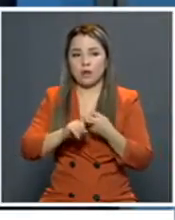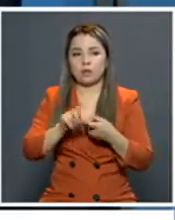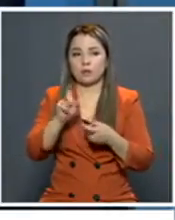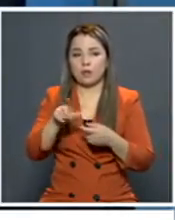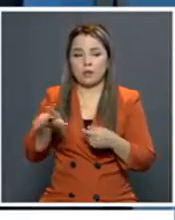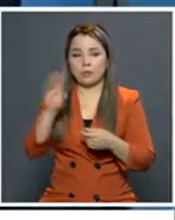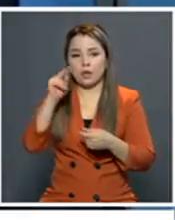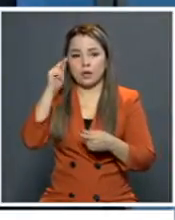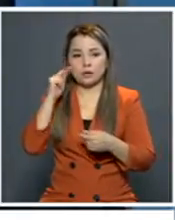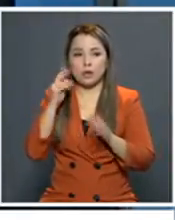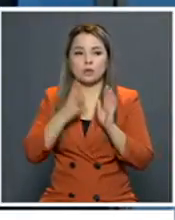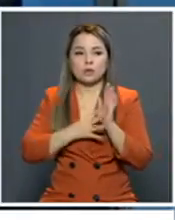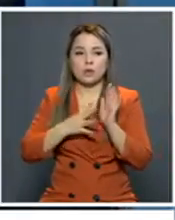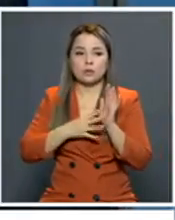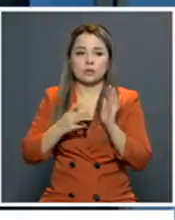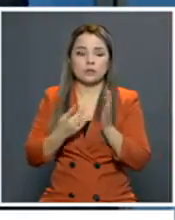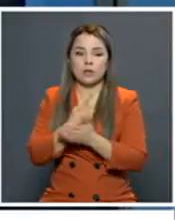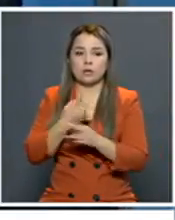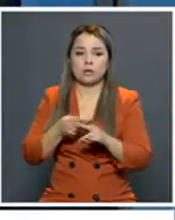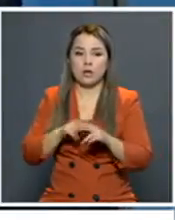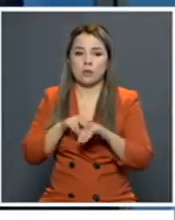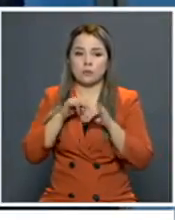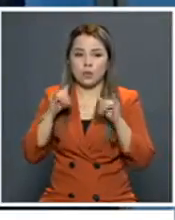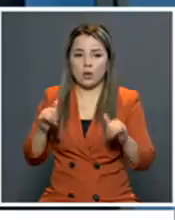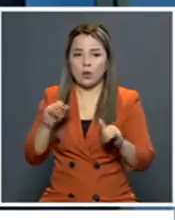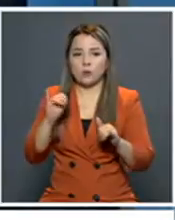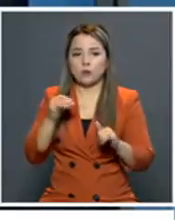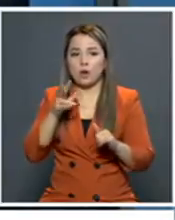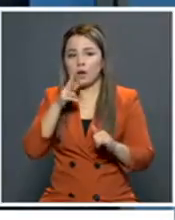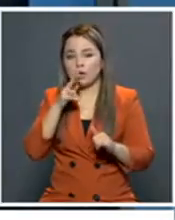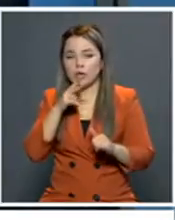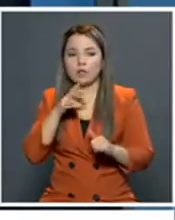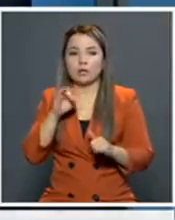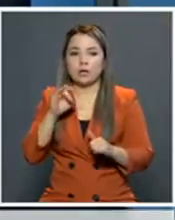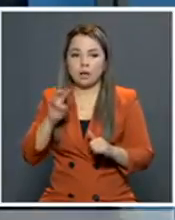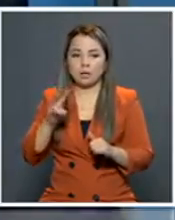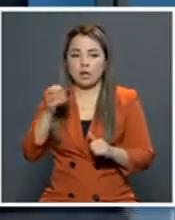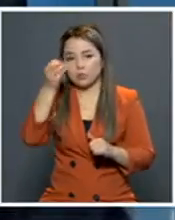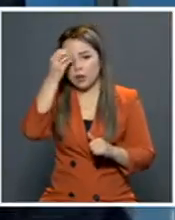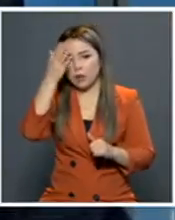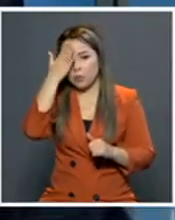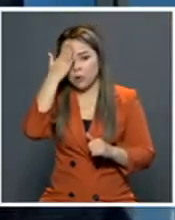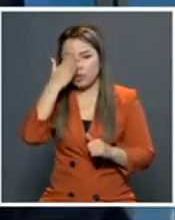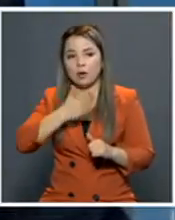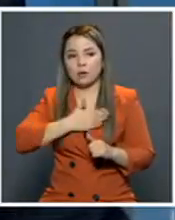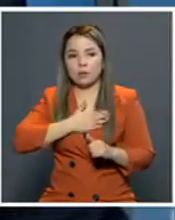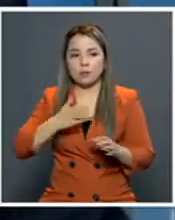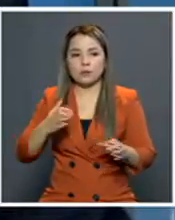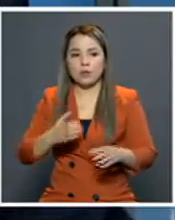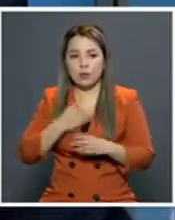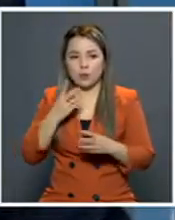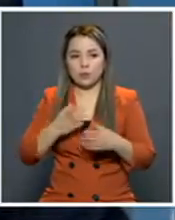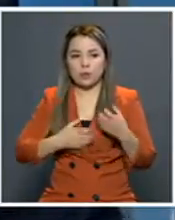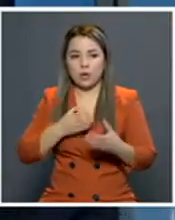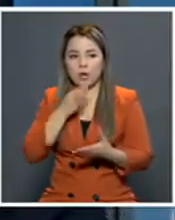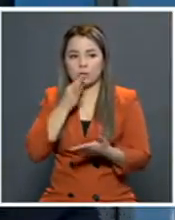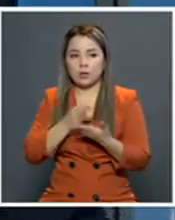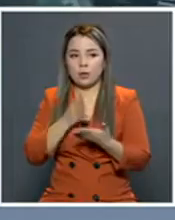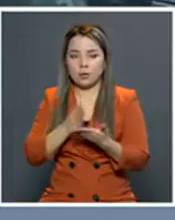Қытайға қарағанда 9 есе көп. Оңтүстік Корея, Италия, Иран, Жапониядағы жағдай бізді қатты алаңдатып